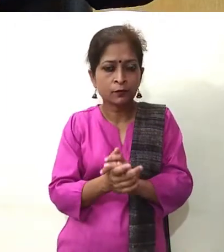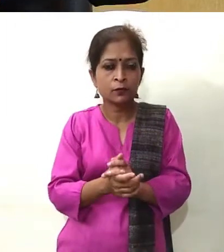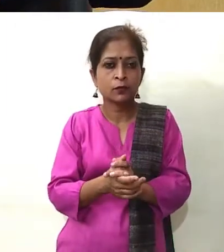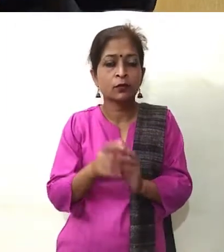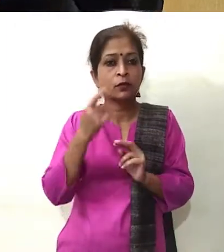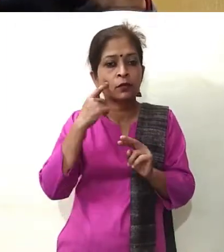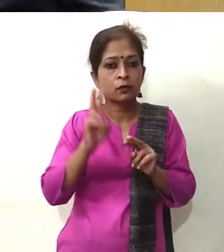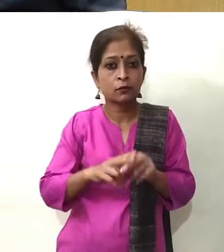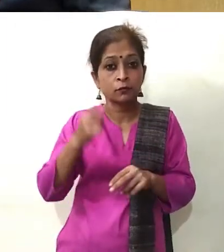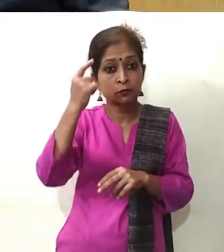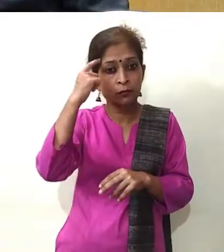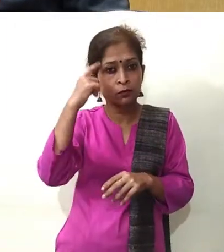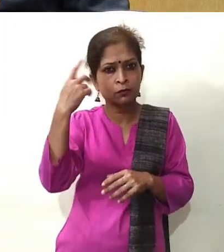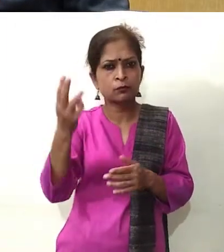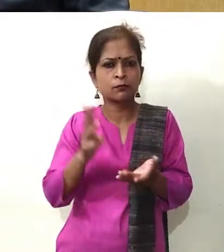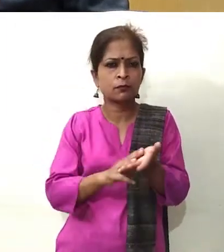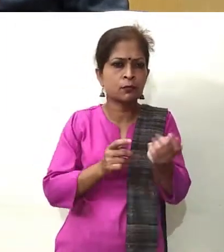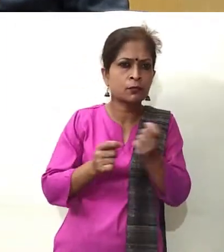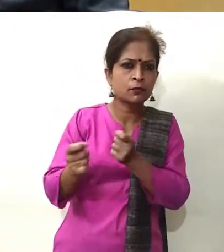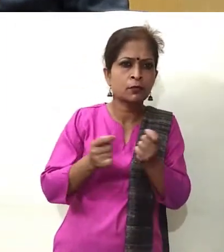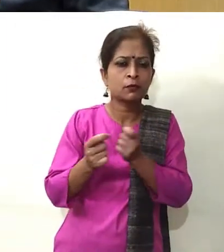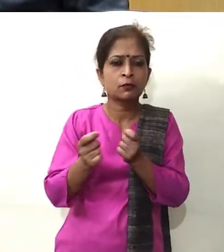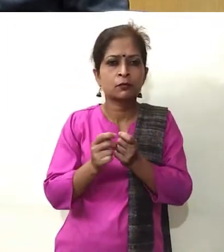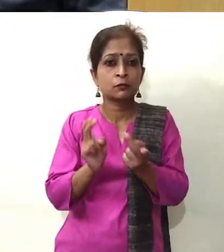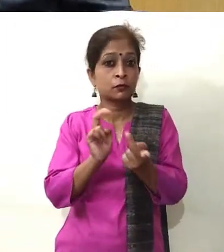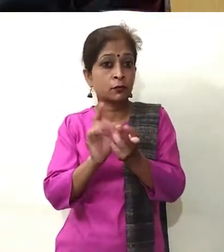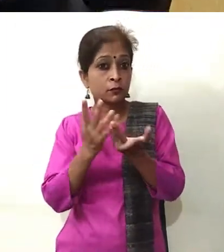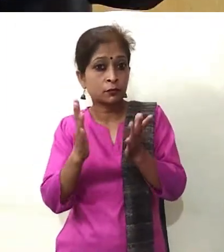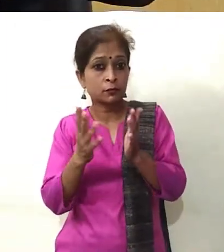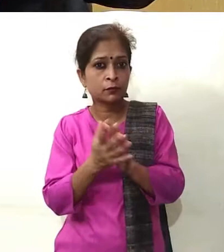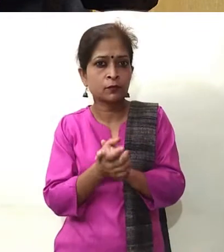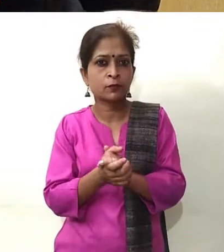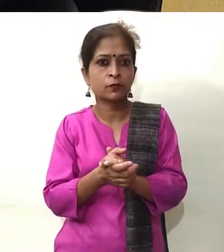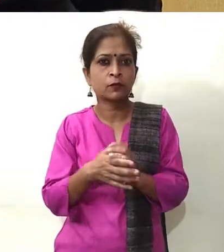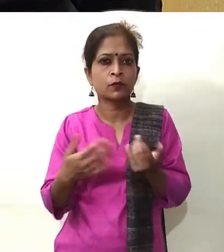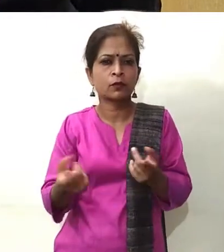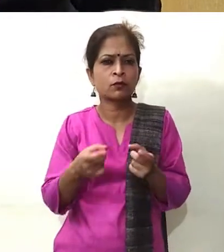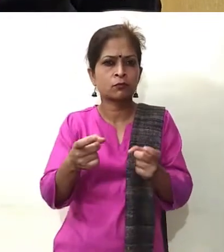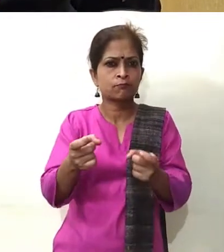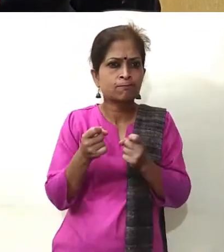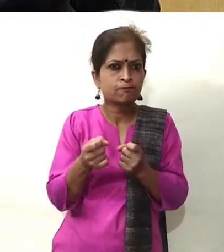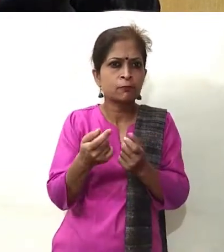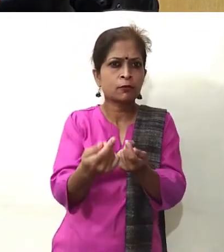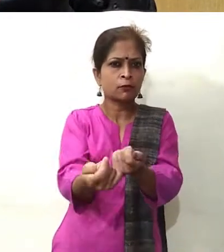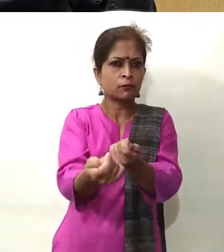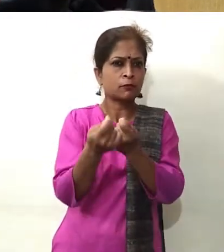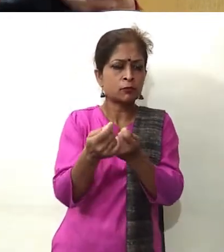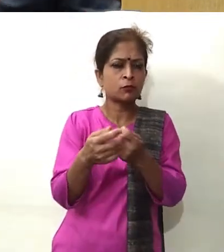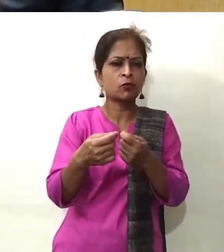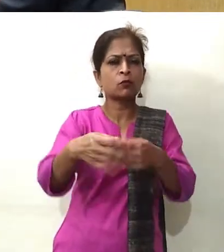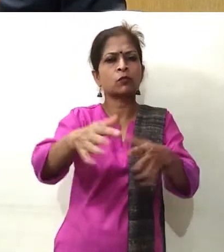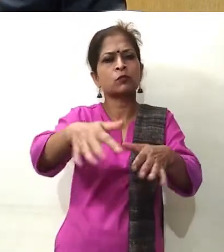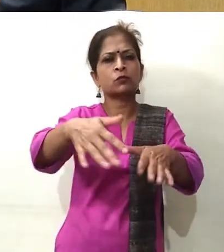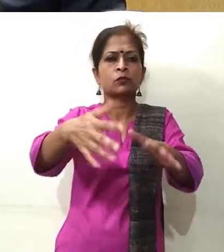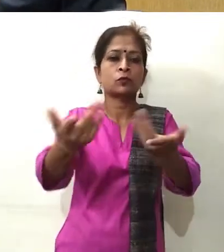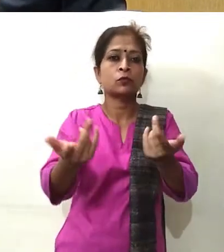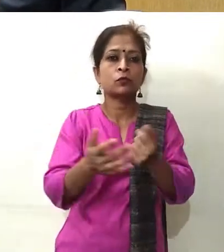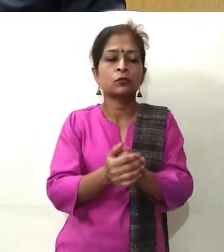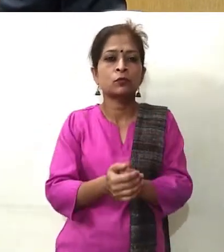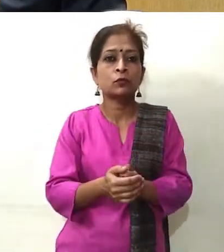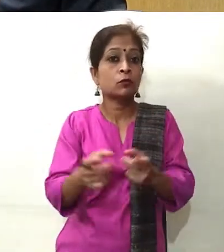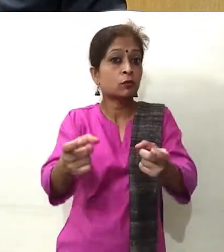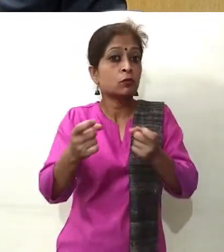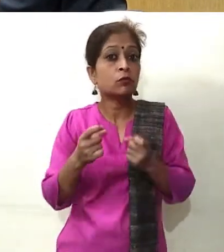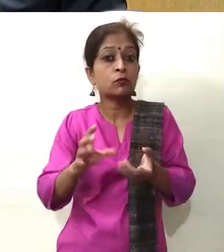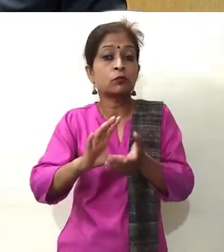अगर मन सही तरीके से संसाधित ना करें, कृष्ण मन का सूचक है, अगर बहुत ज्यादा खींच दे या बहुत ज्यादा ढीला छोड़ दें तो वो